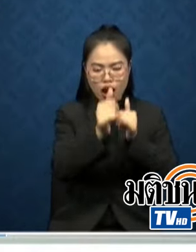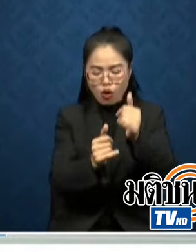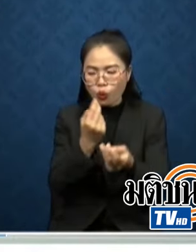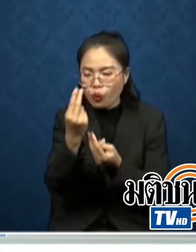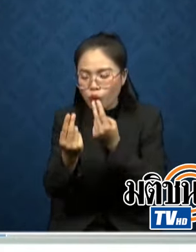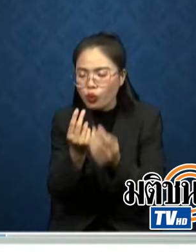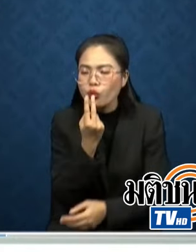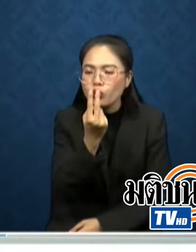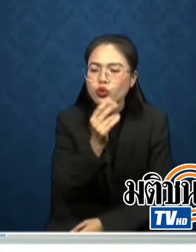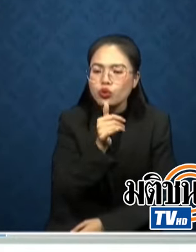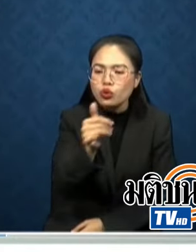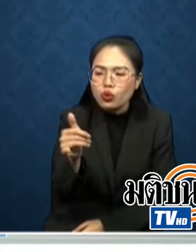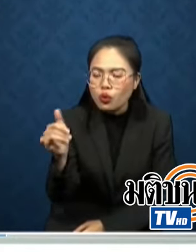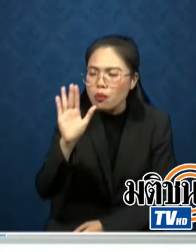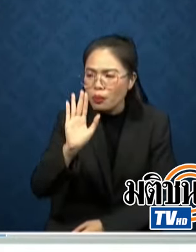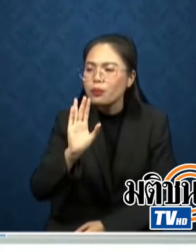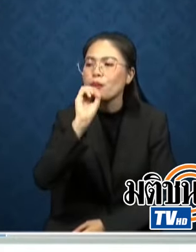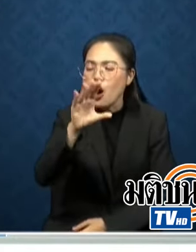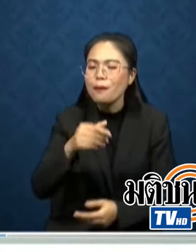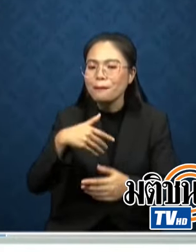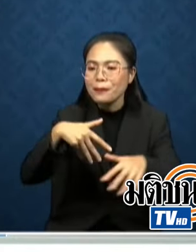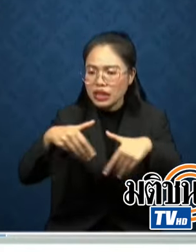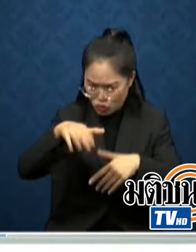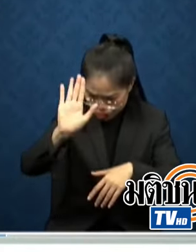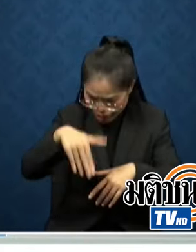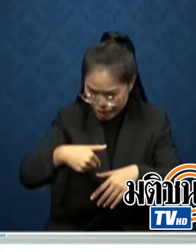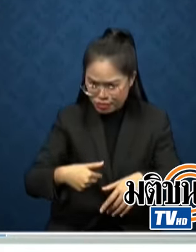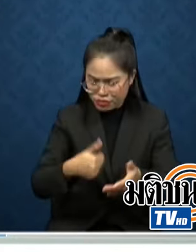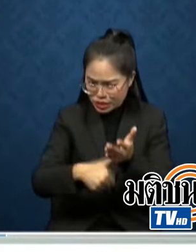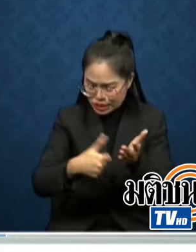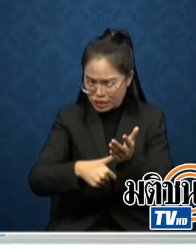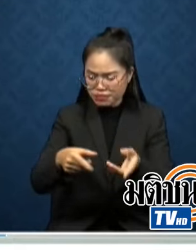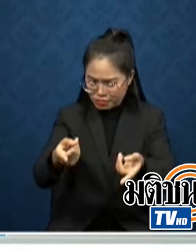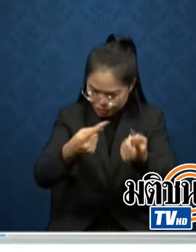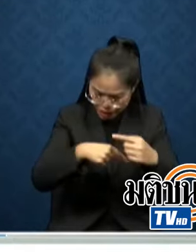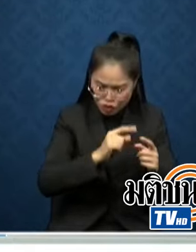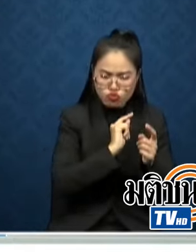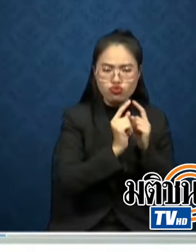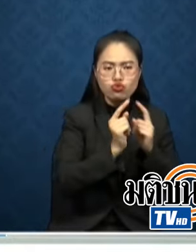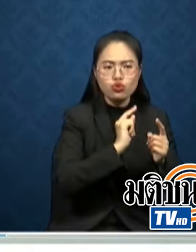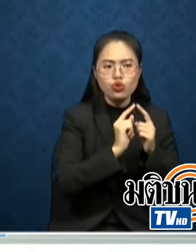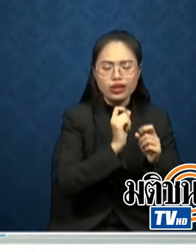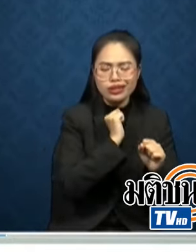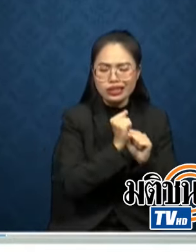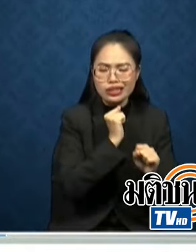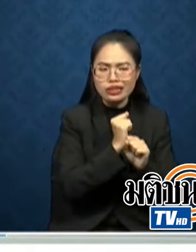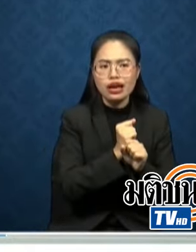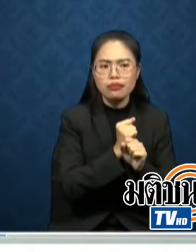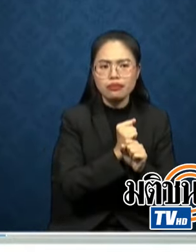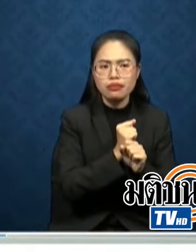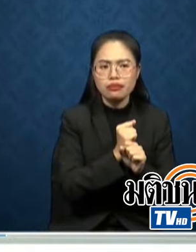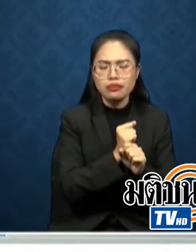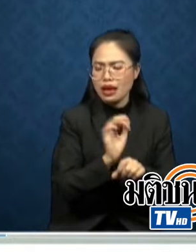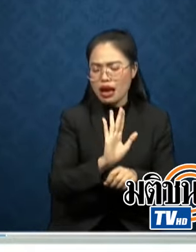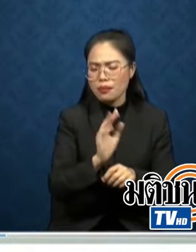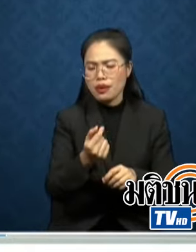ที่แล้วไปเรียกร้องให้เขาเข้ามาแจ้งนะครับโดยฝ่ายปกครองฝ่ายความมั่นคงก็จะดูแลว่าไม่ต้องถูกคุกค